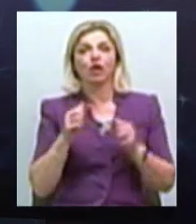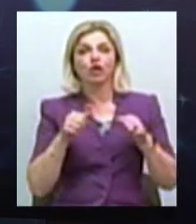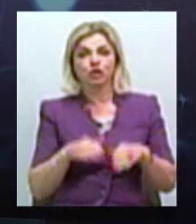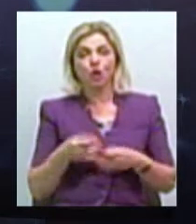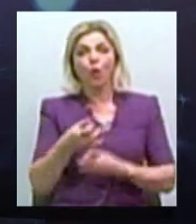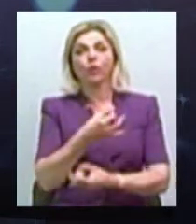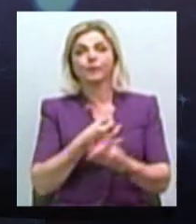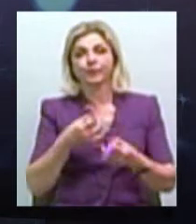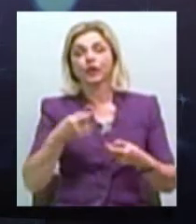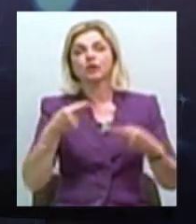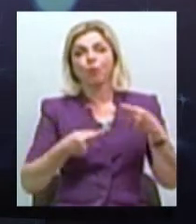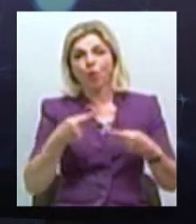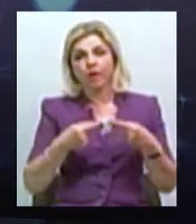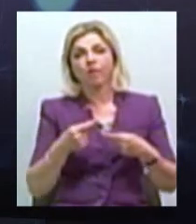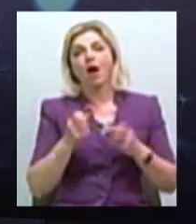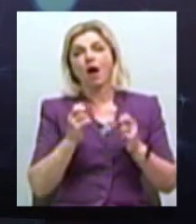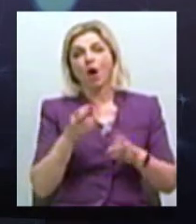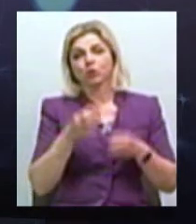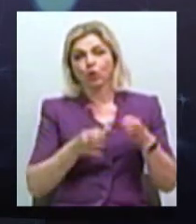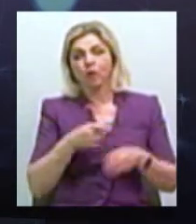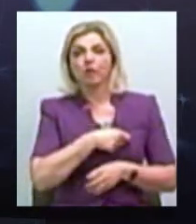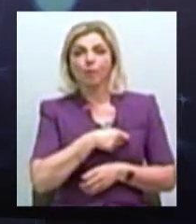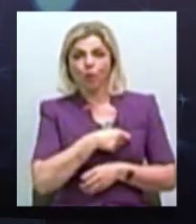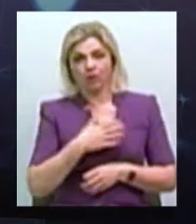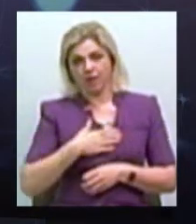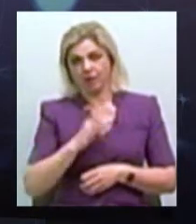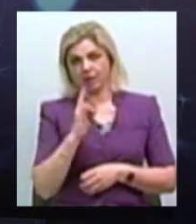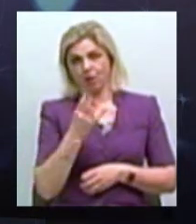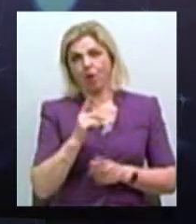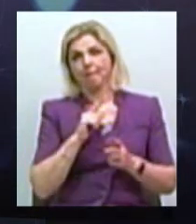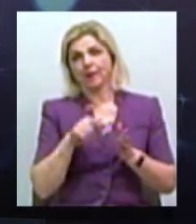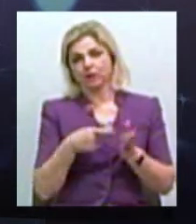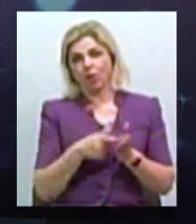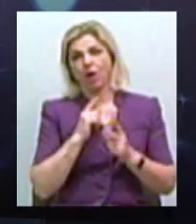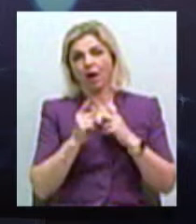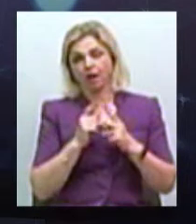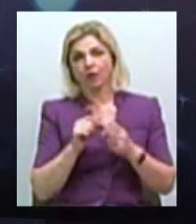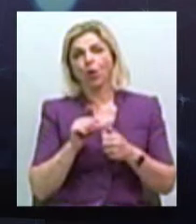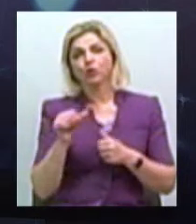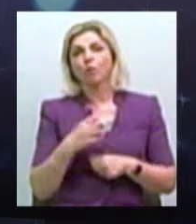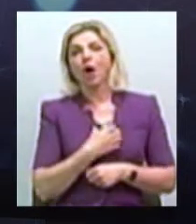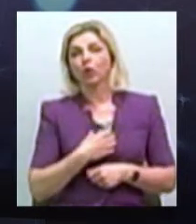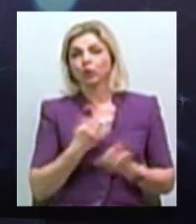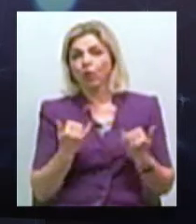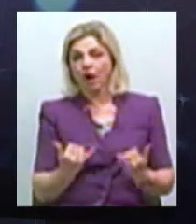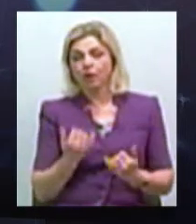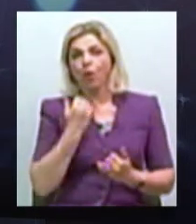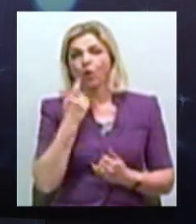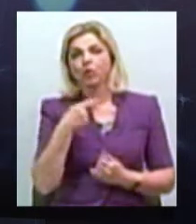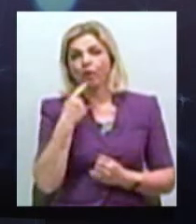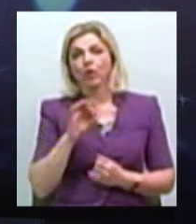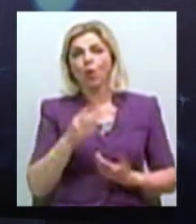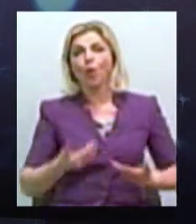трудових спорів в якості арбітрів депутатів нашої Миколаївської міської ради. Особливо це актуально, коли мова йде про